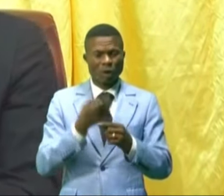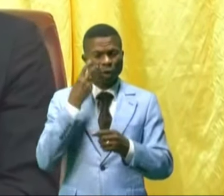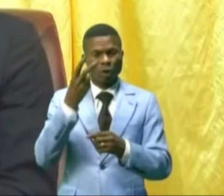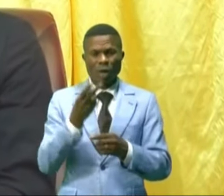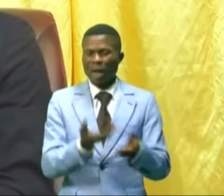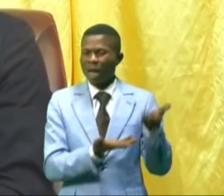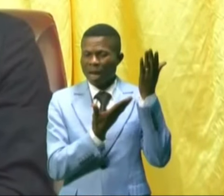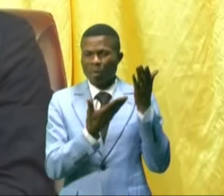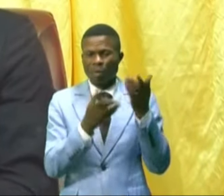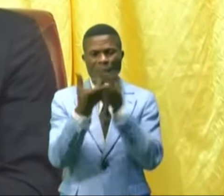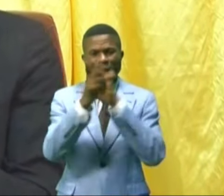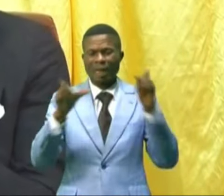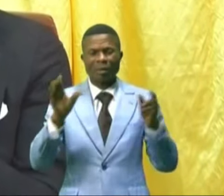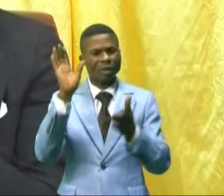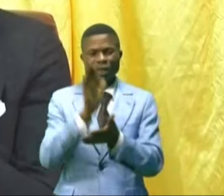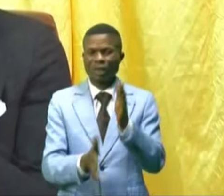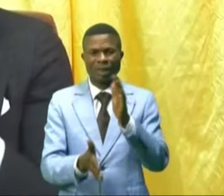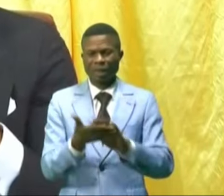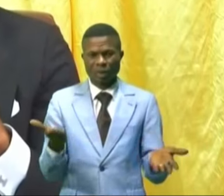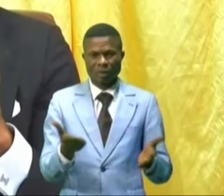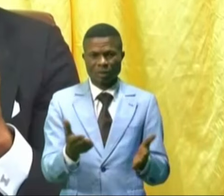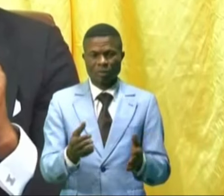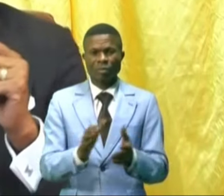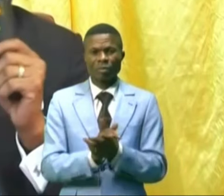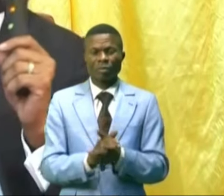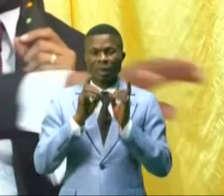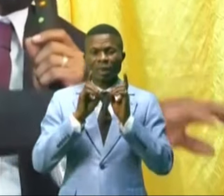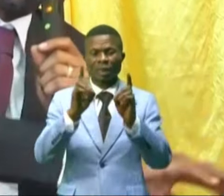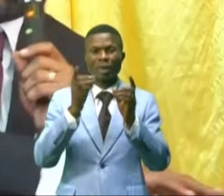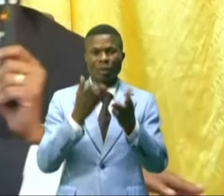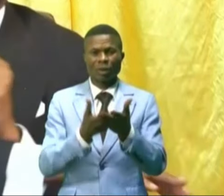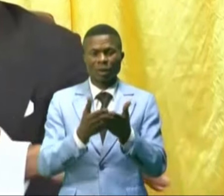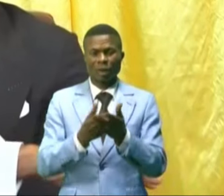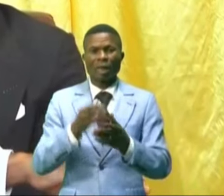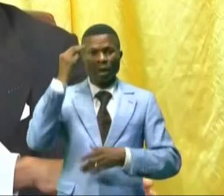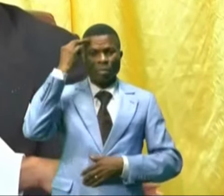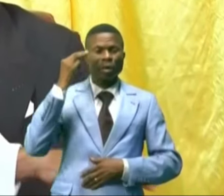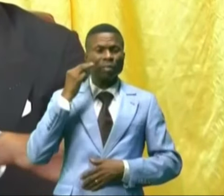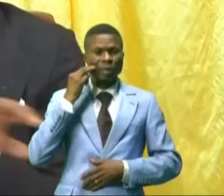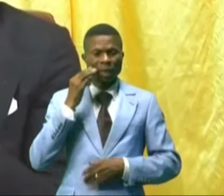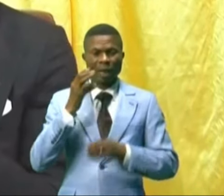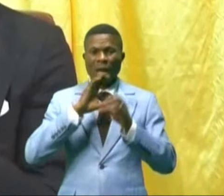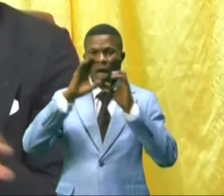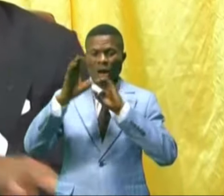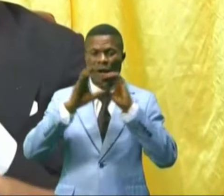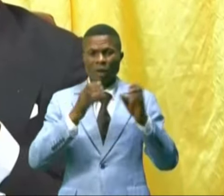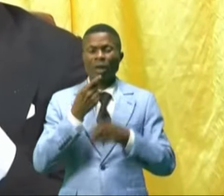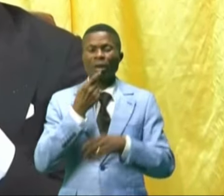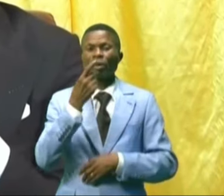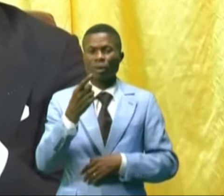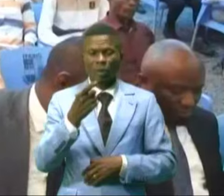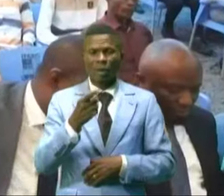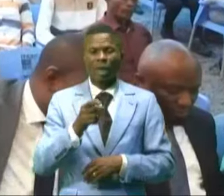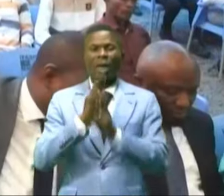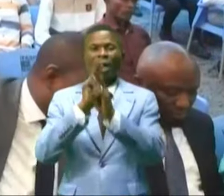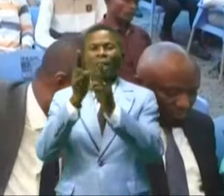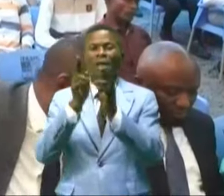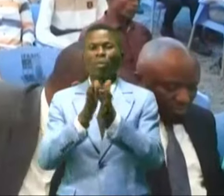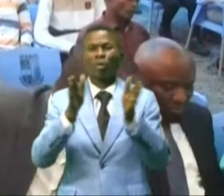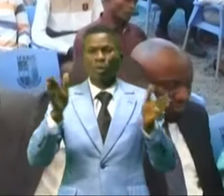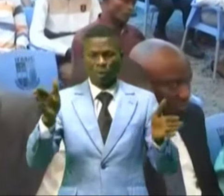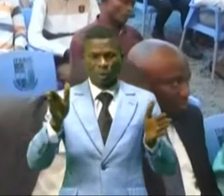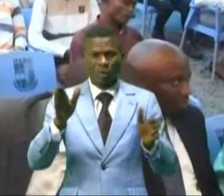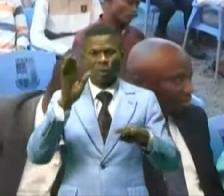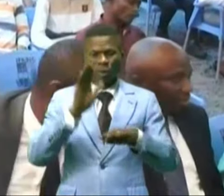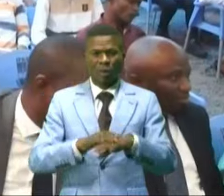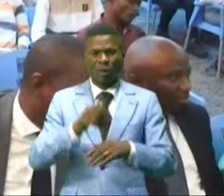qu'on doit avoir à table là maintenant. Dans son argumentaire, Patrick Muyaya Katimbwe articule les états généraux tenus en